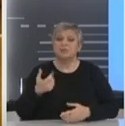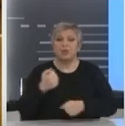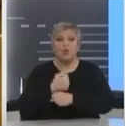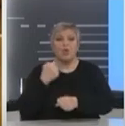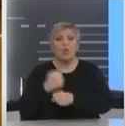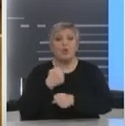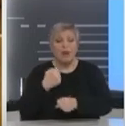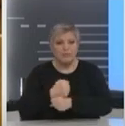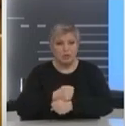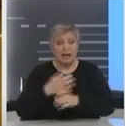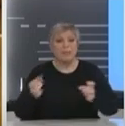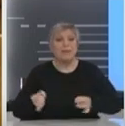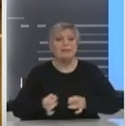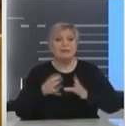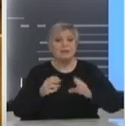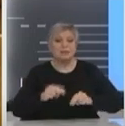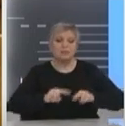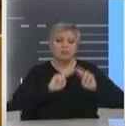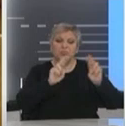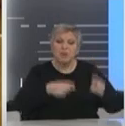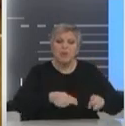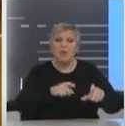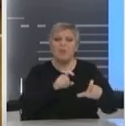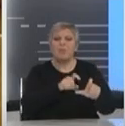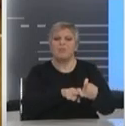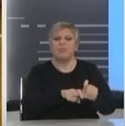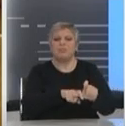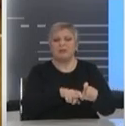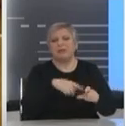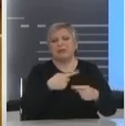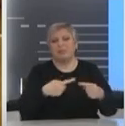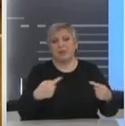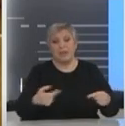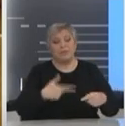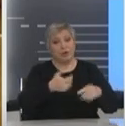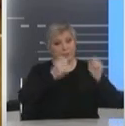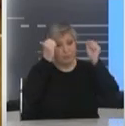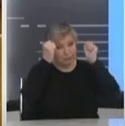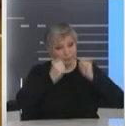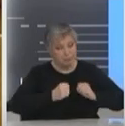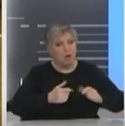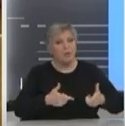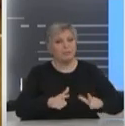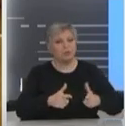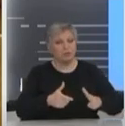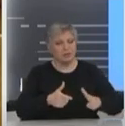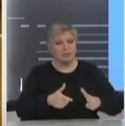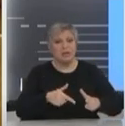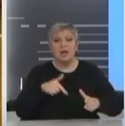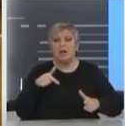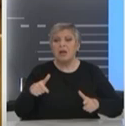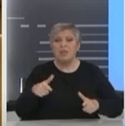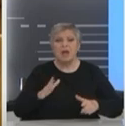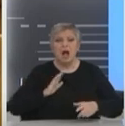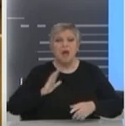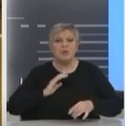σε περίπτωση πτώχευσης εταιρείας ή για την περαιτέρω απλούστευση των διαδικασιών αδειοδότησης για τις επιχειρήσεις, όπου